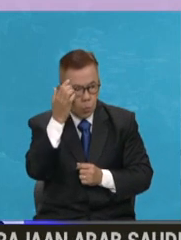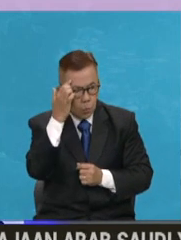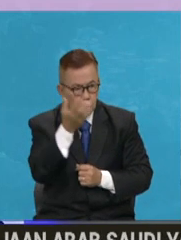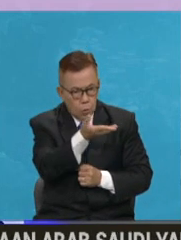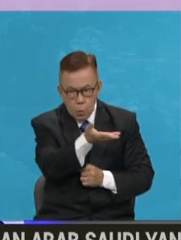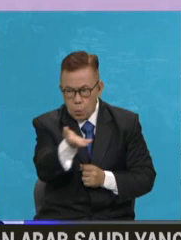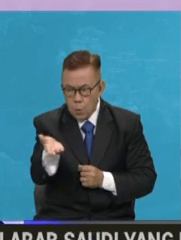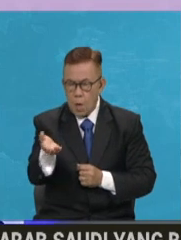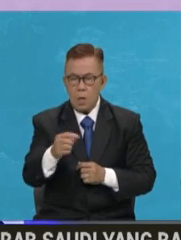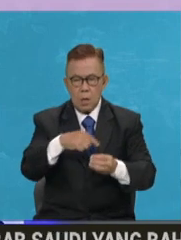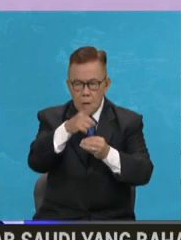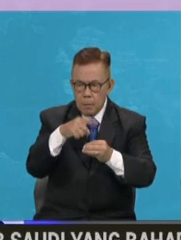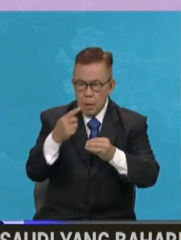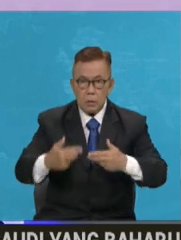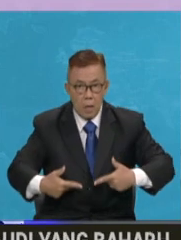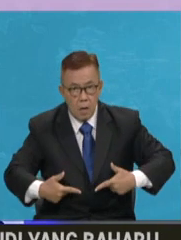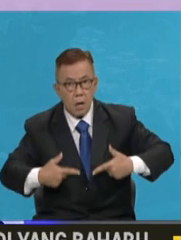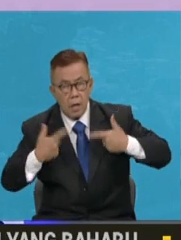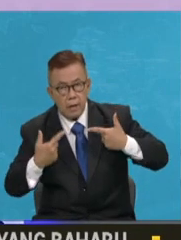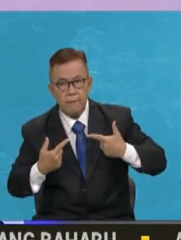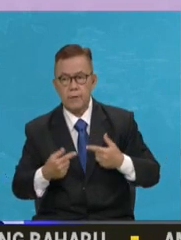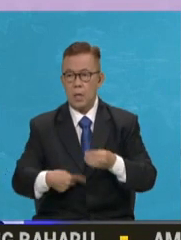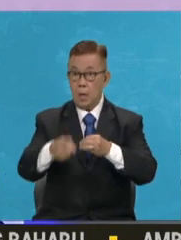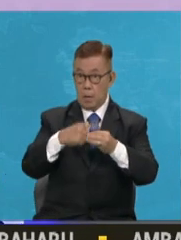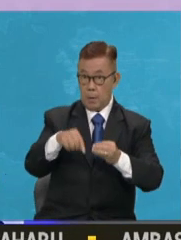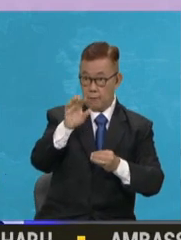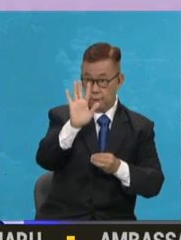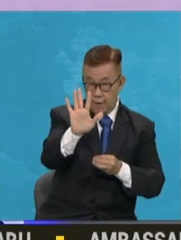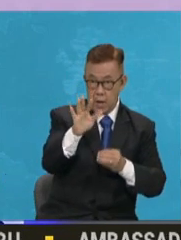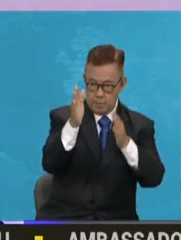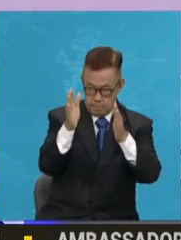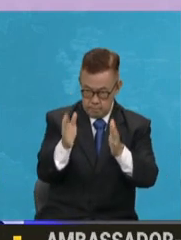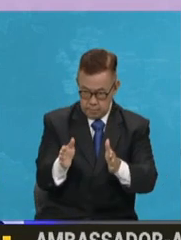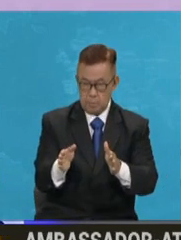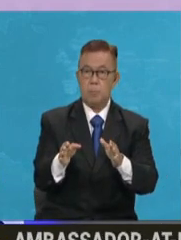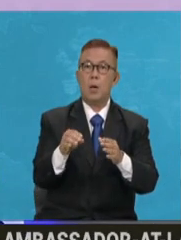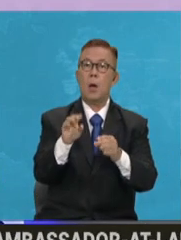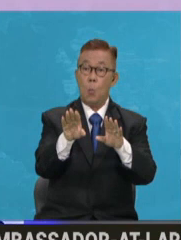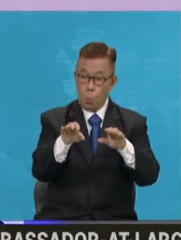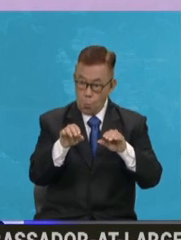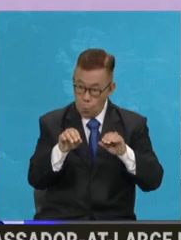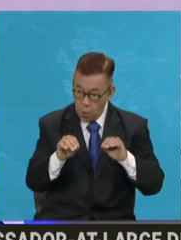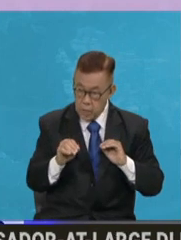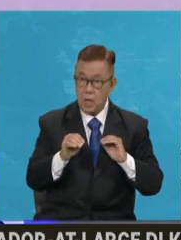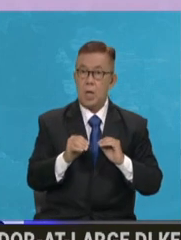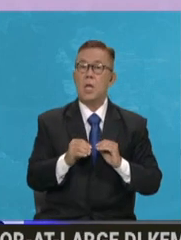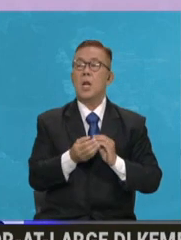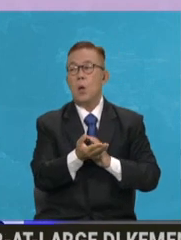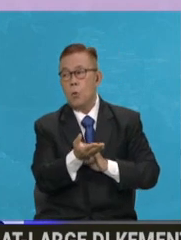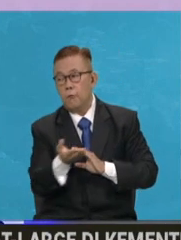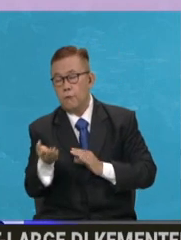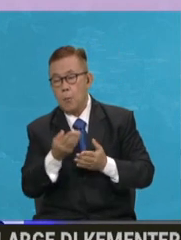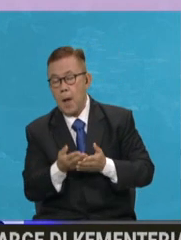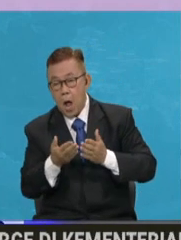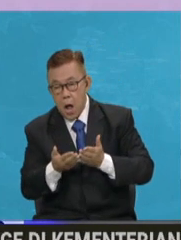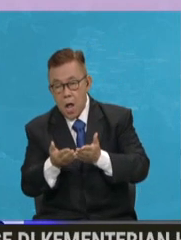beban dan kehidupan mereka pagi tadi 5 orang asnaf menerima agihan zakat modal berusaha bagi pembelian